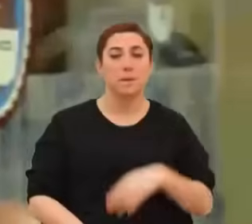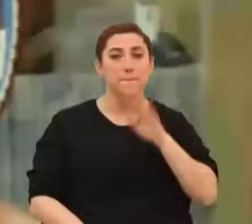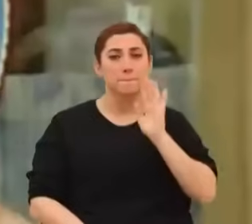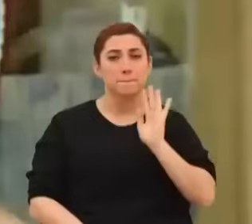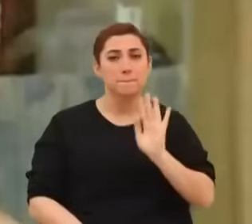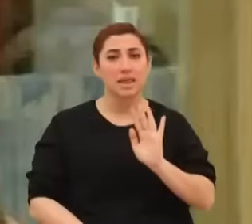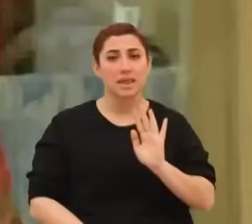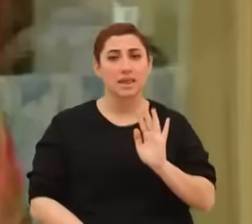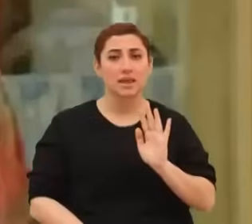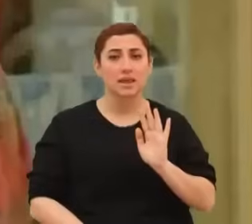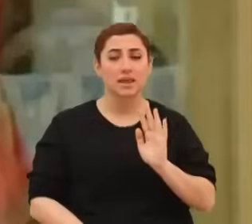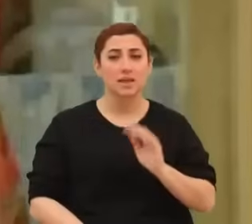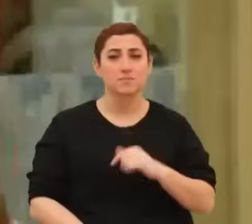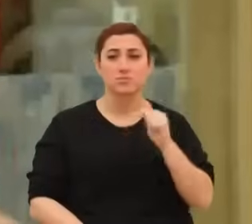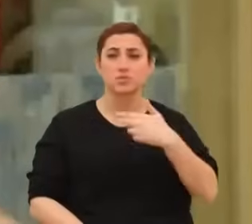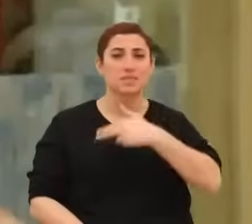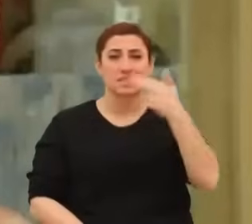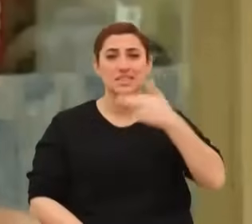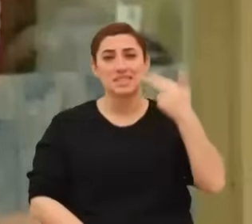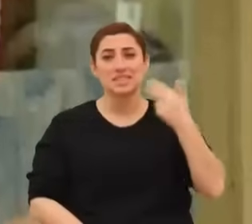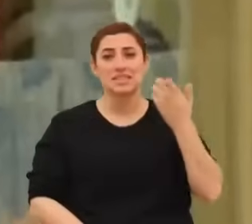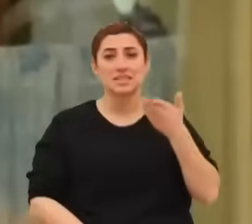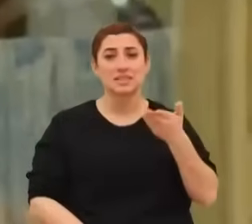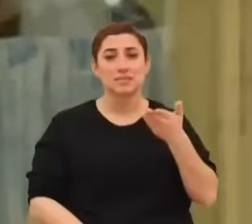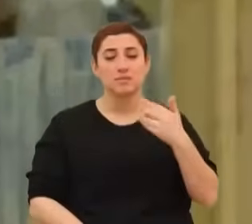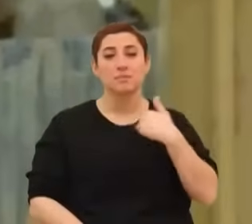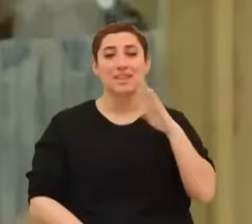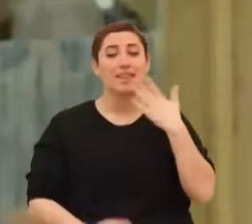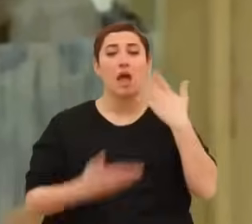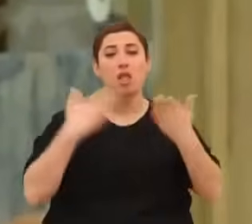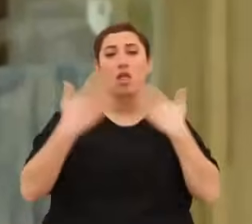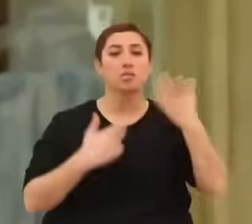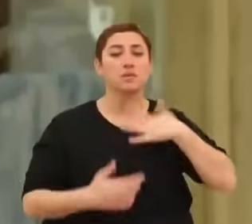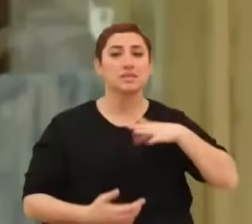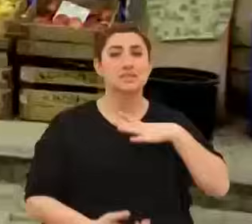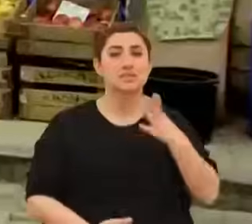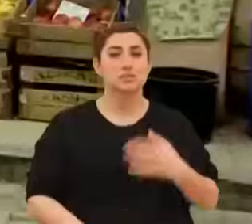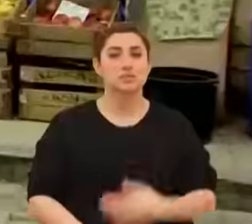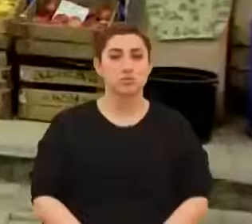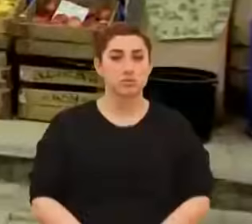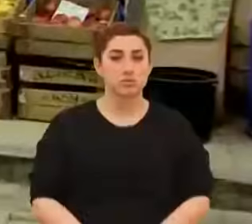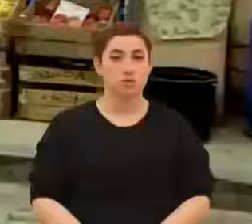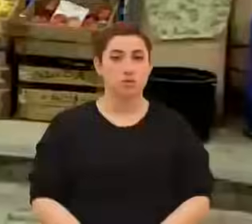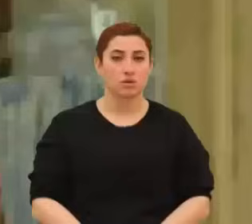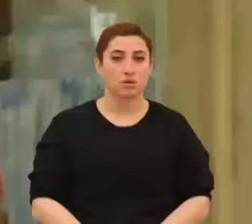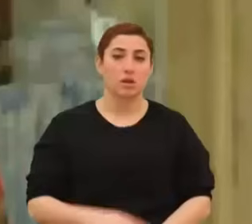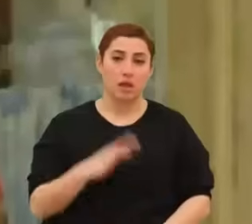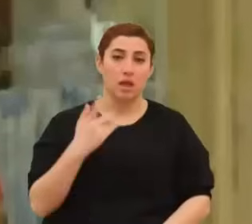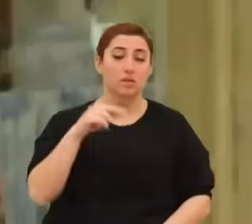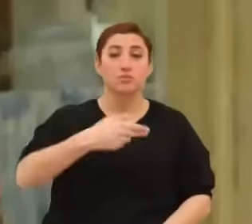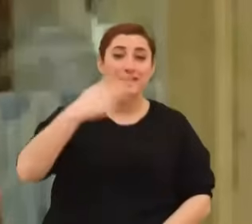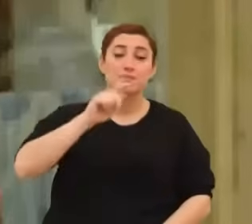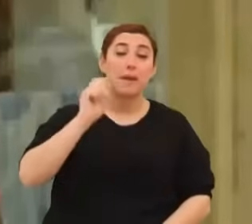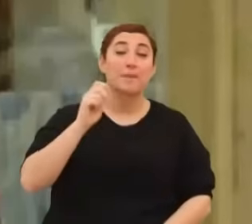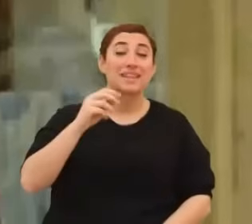Peki, bu resimle bize ne anlatmak istiyorsun? Yani bu